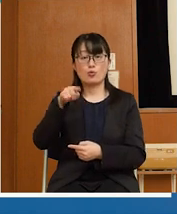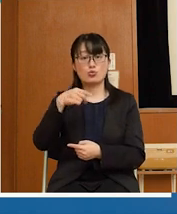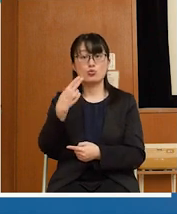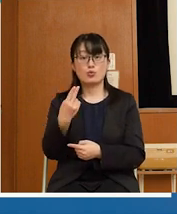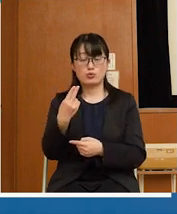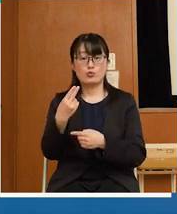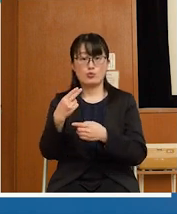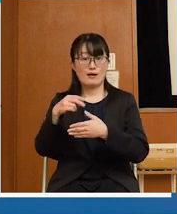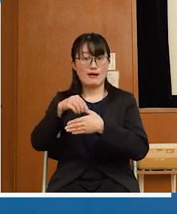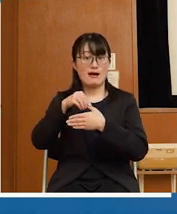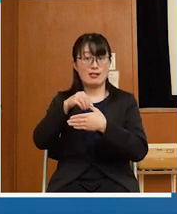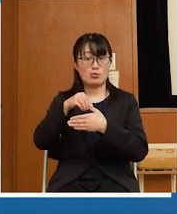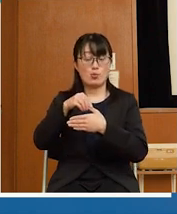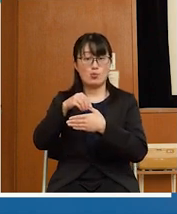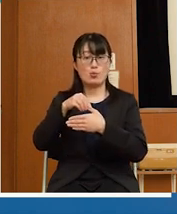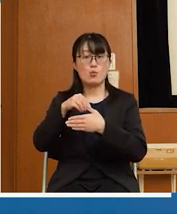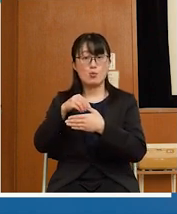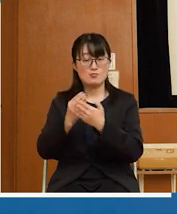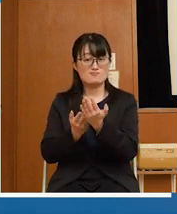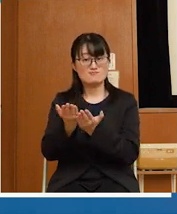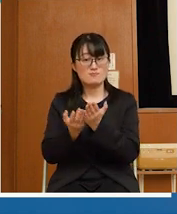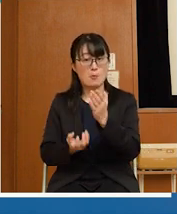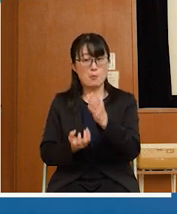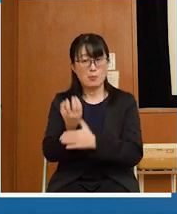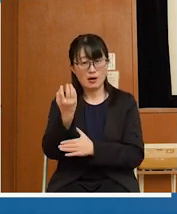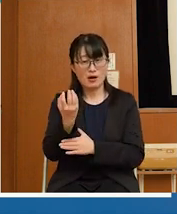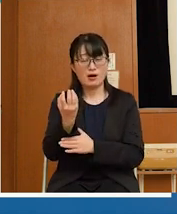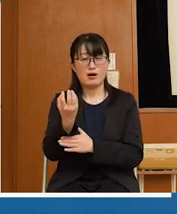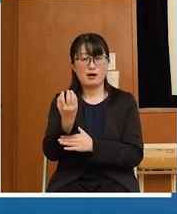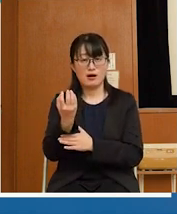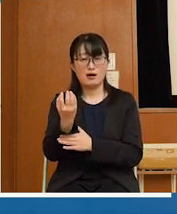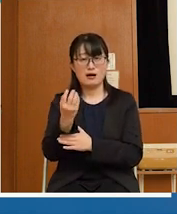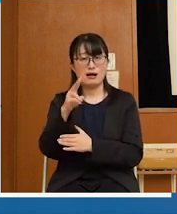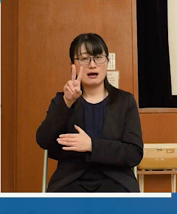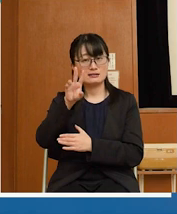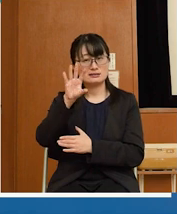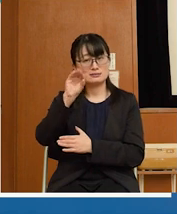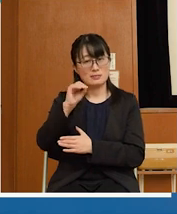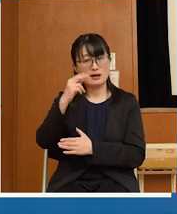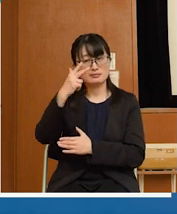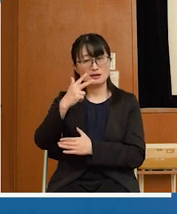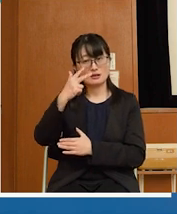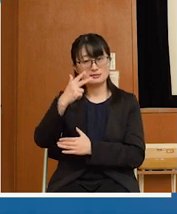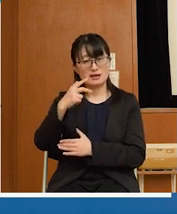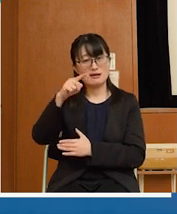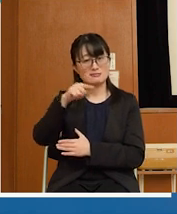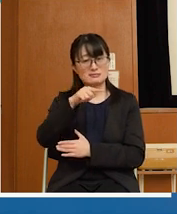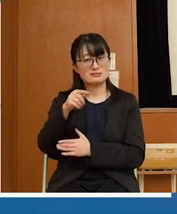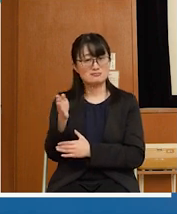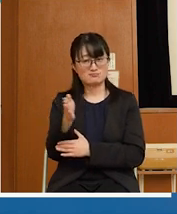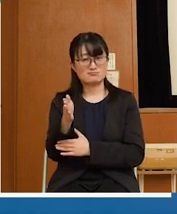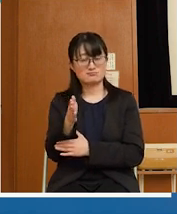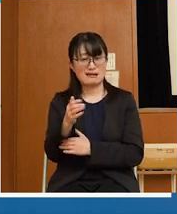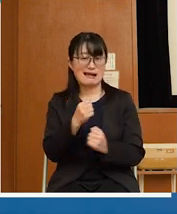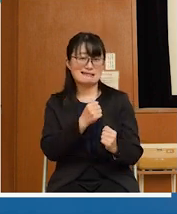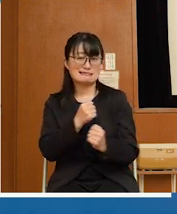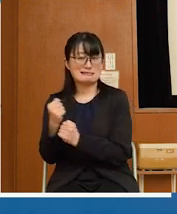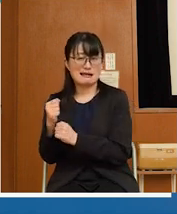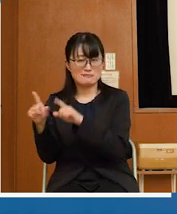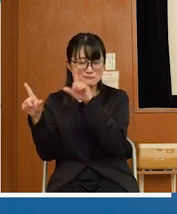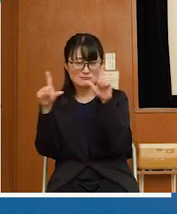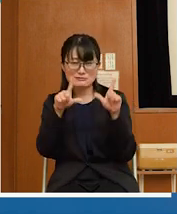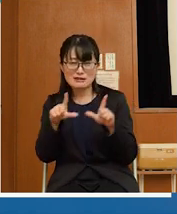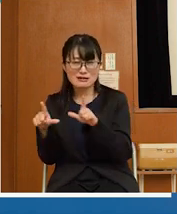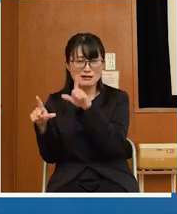よって多くの方々が今でも2万7000人あまりの方々がえ避難せるを得ないという状況の